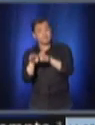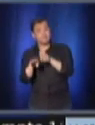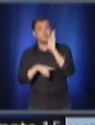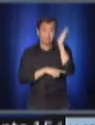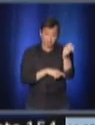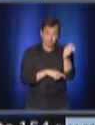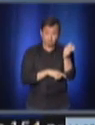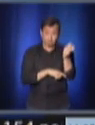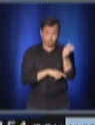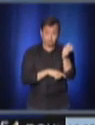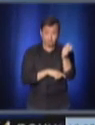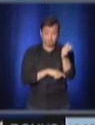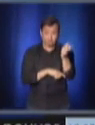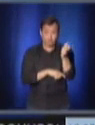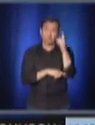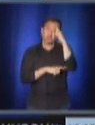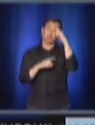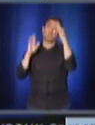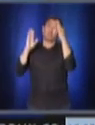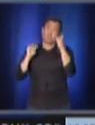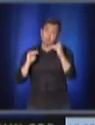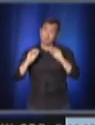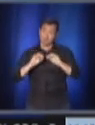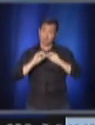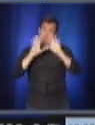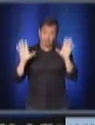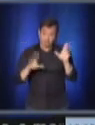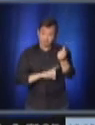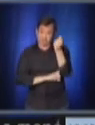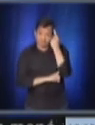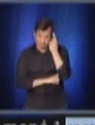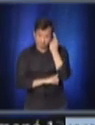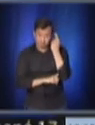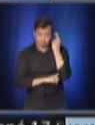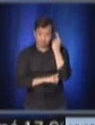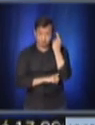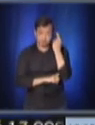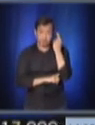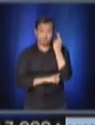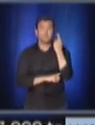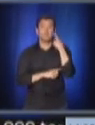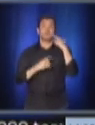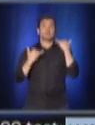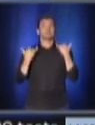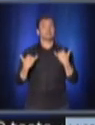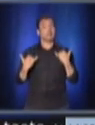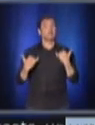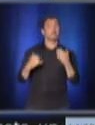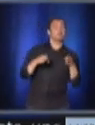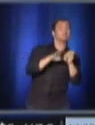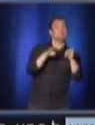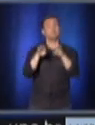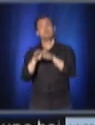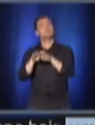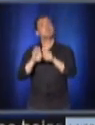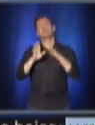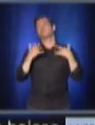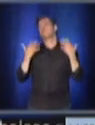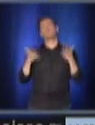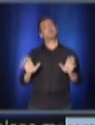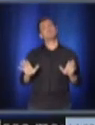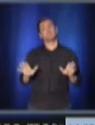compris. Et j'espère que nos intentions sont claires et bien comprises. Manifestement, ce n'est pas une étape